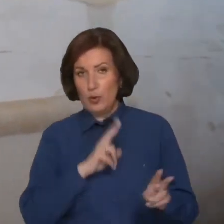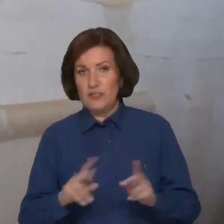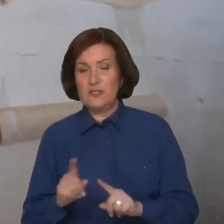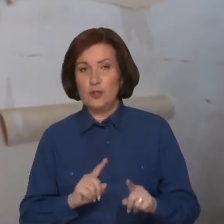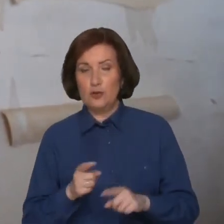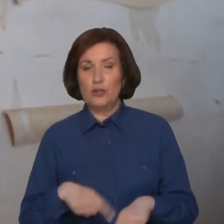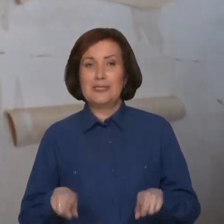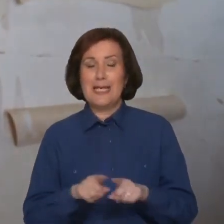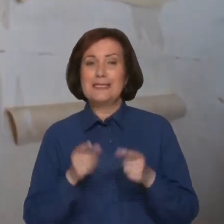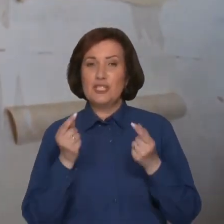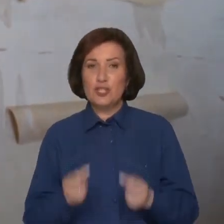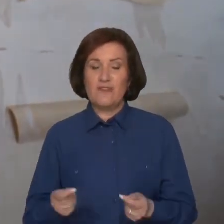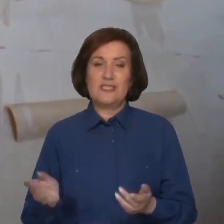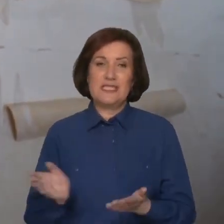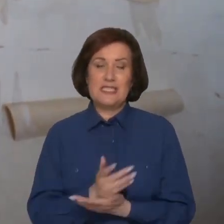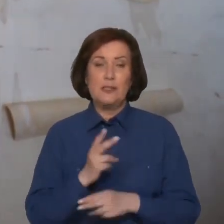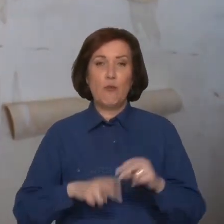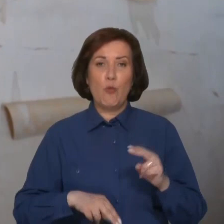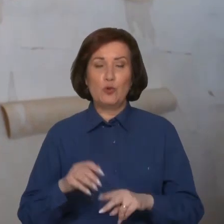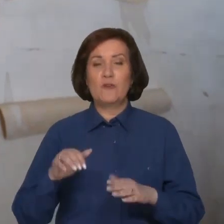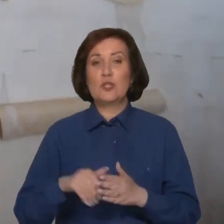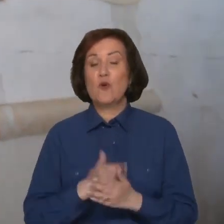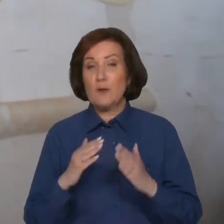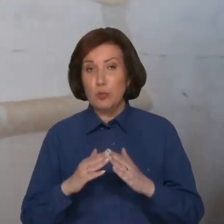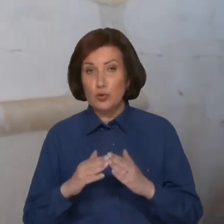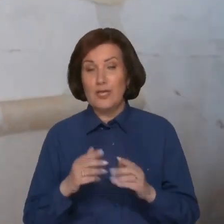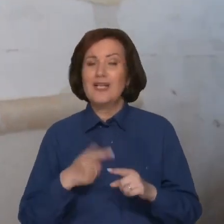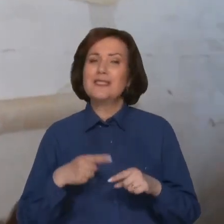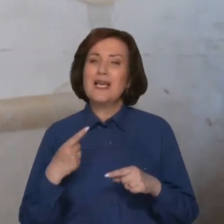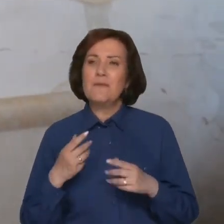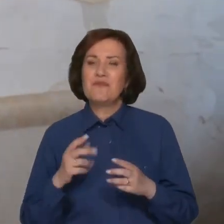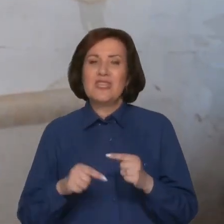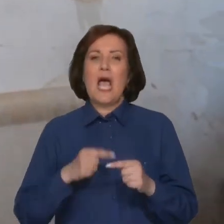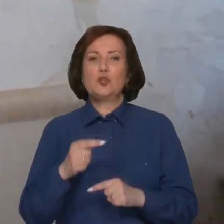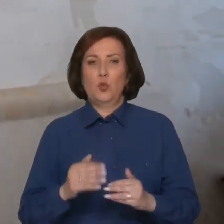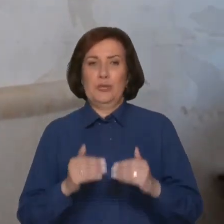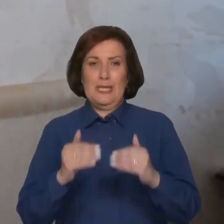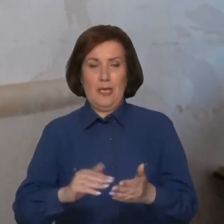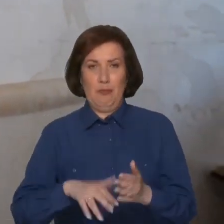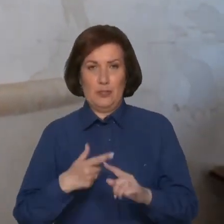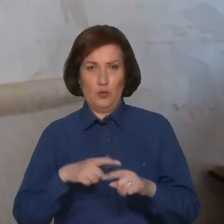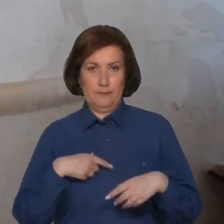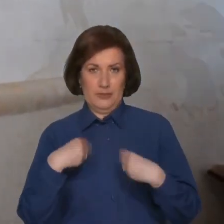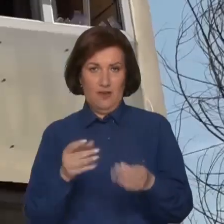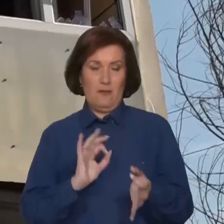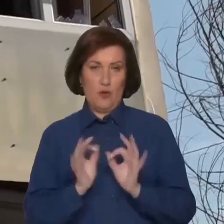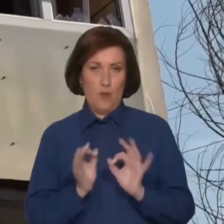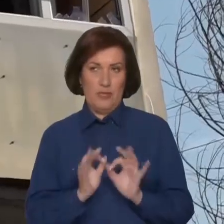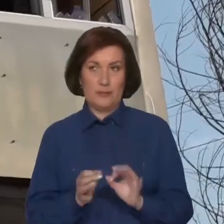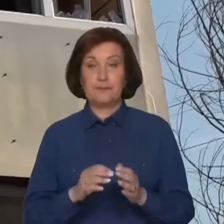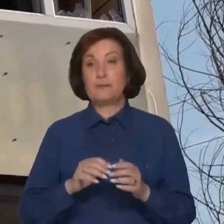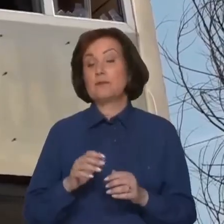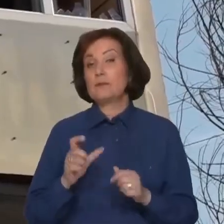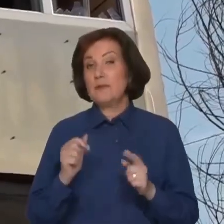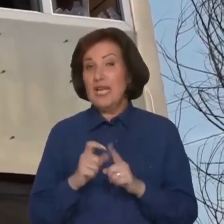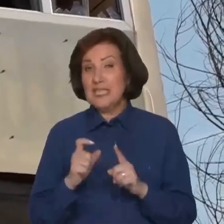що так його дешевше знизити і побудувати новий будинок, то це інший, ну, це наступний етап після того, як ми надали рекомендацію. Крім